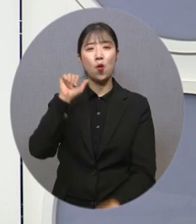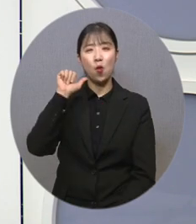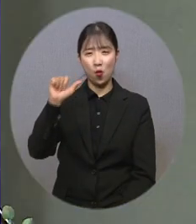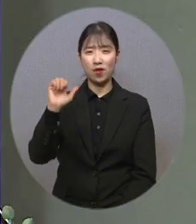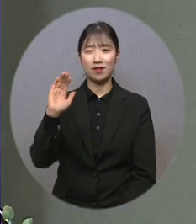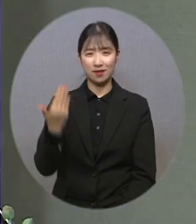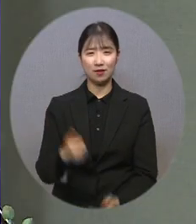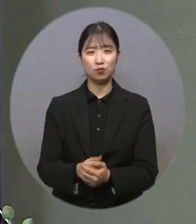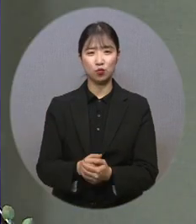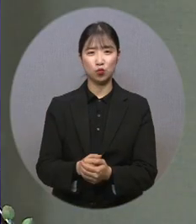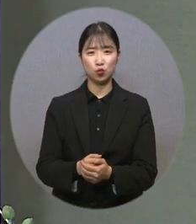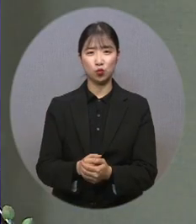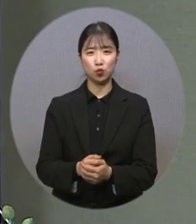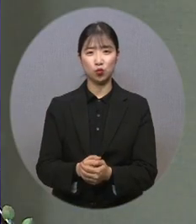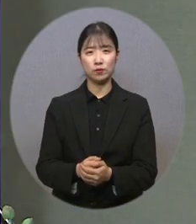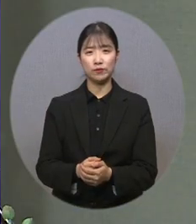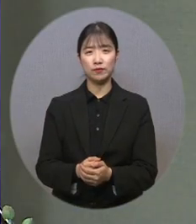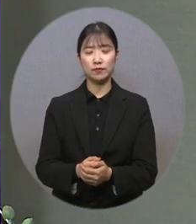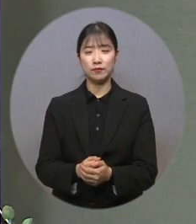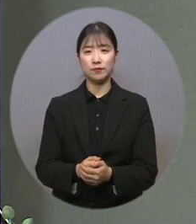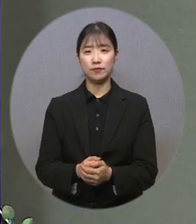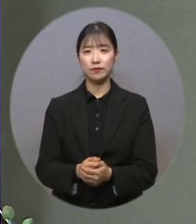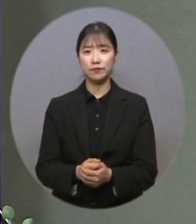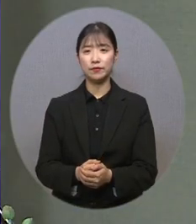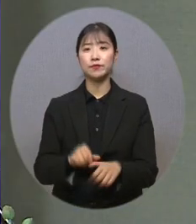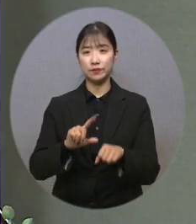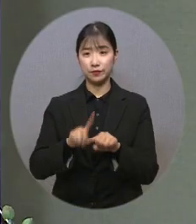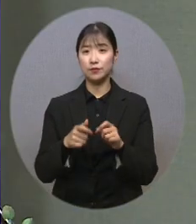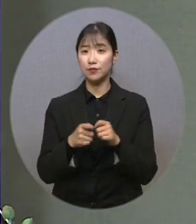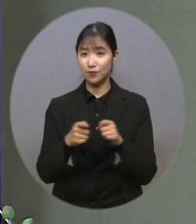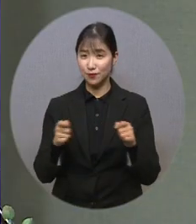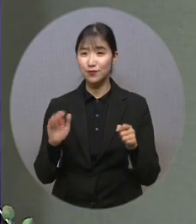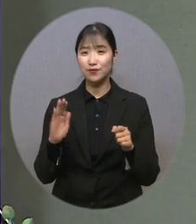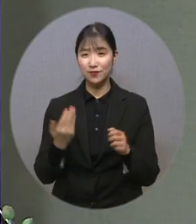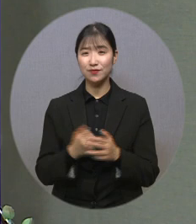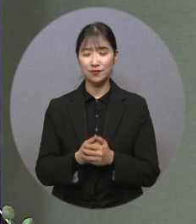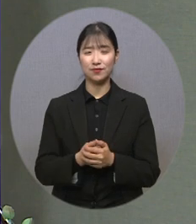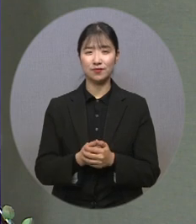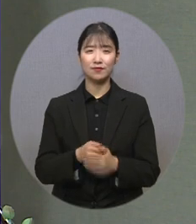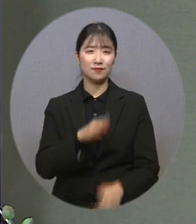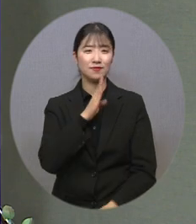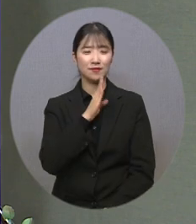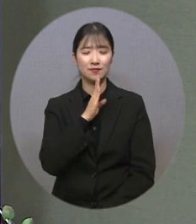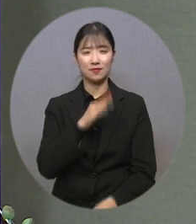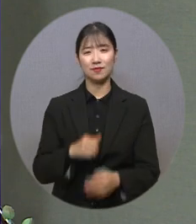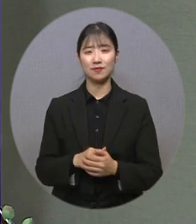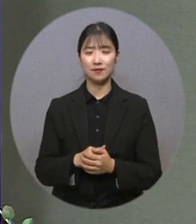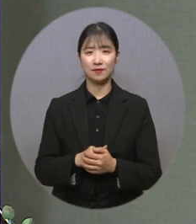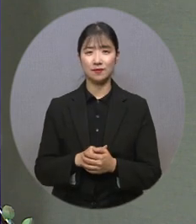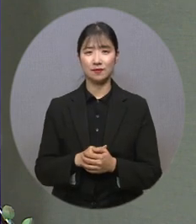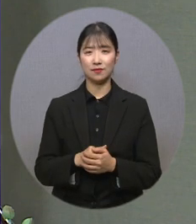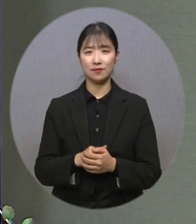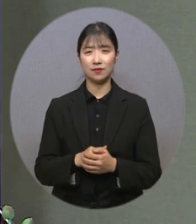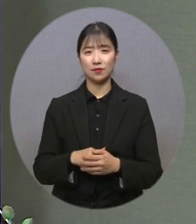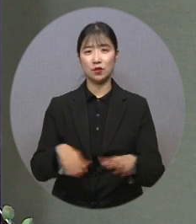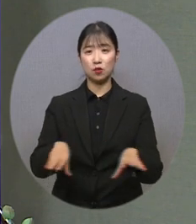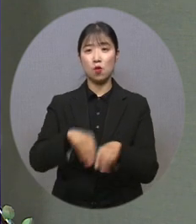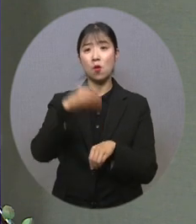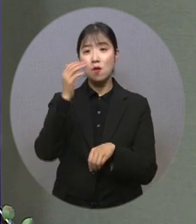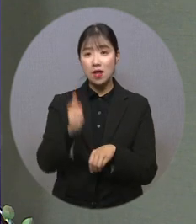5일이 됐습니다. 아이고, 예. 뭐 상당한 기간이 됐네요. 네, 그렇습니다. 아, 그렇습니까? 뭐